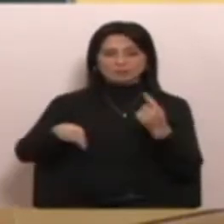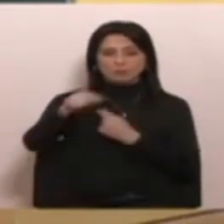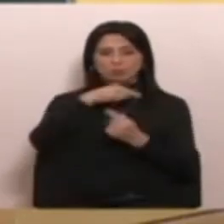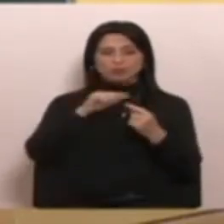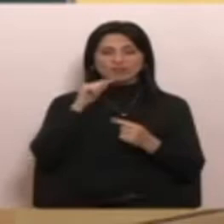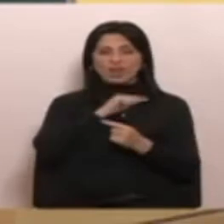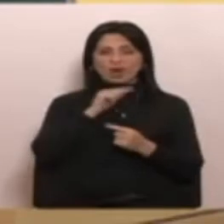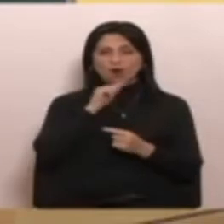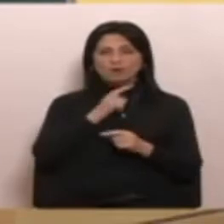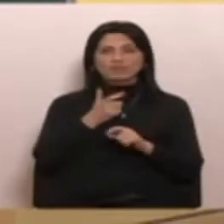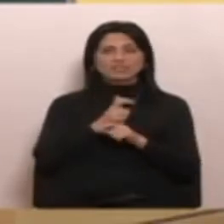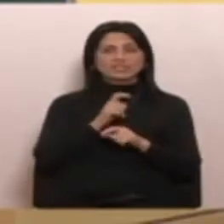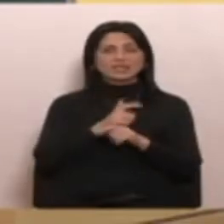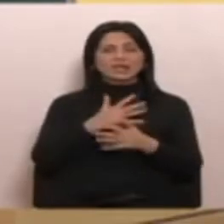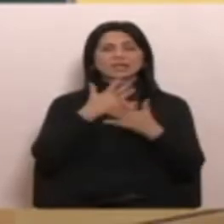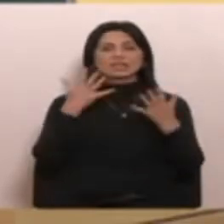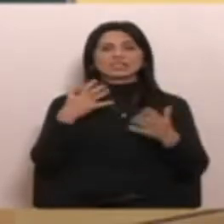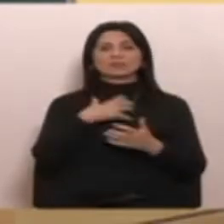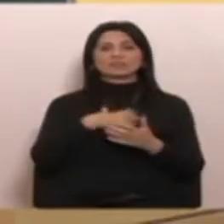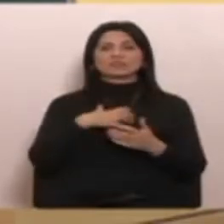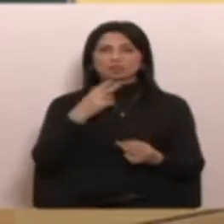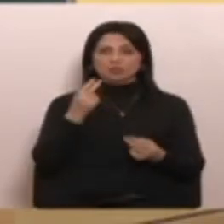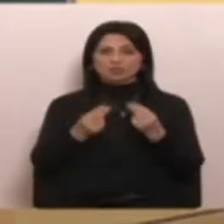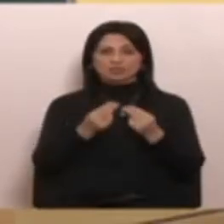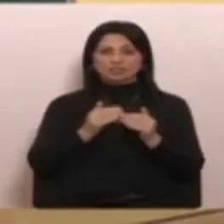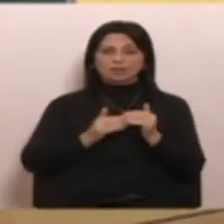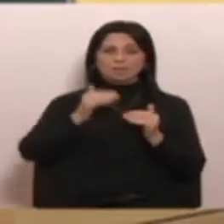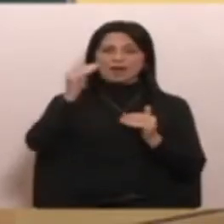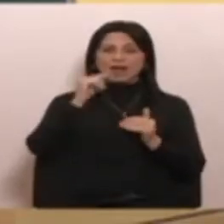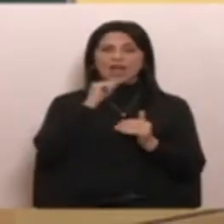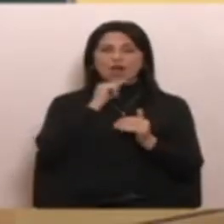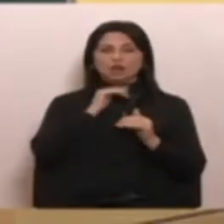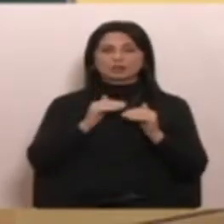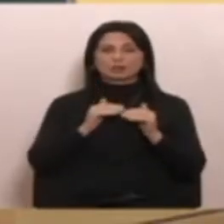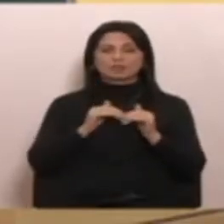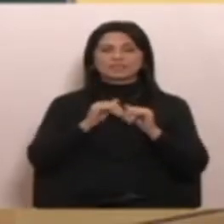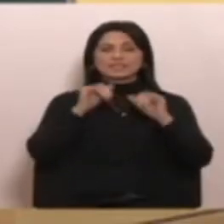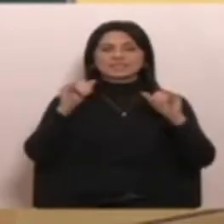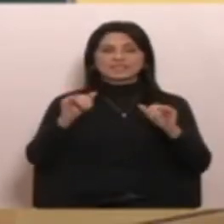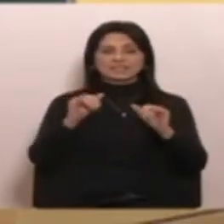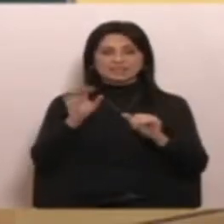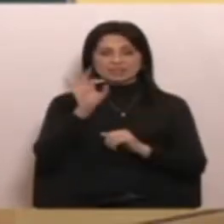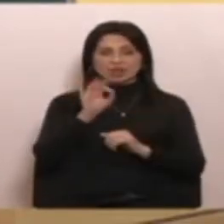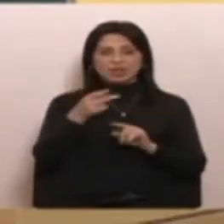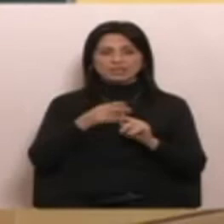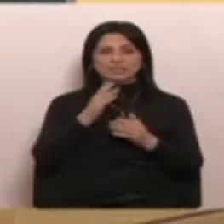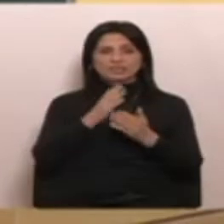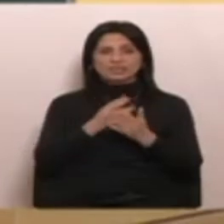ძალიან დიდ მნიშვნელობას თამაშობს მაღალი ეკონომიკური ზრდის შენარჩუნებაში, ეს არის